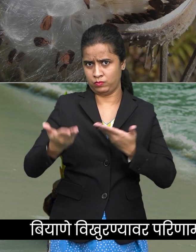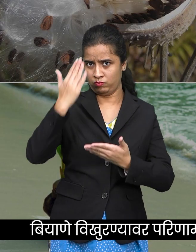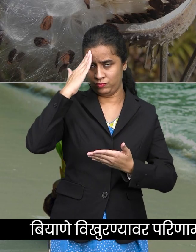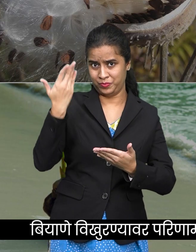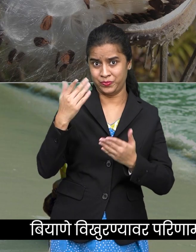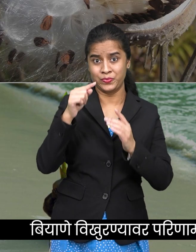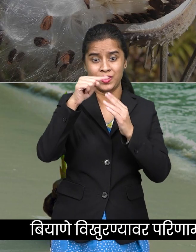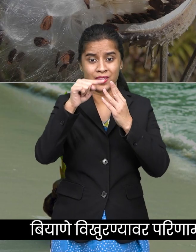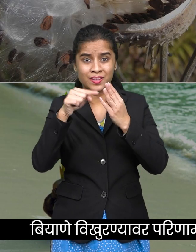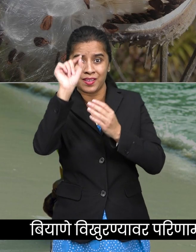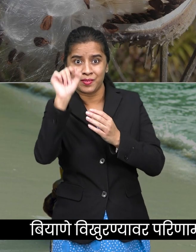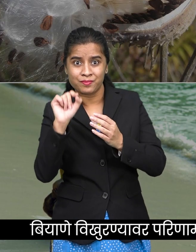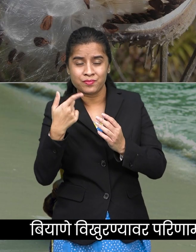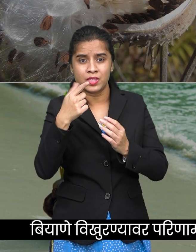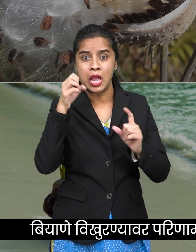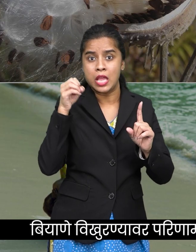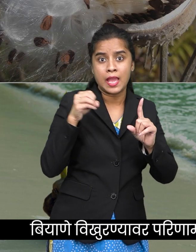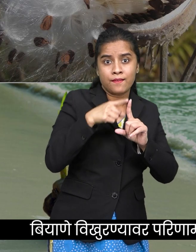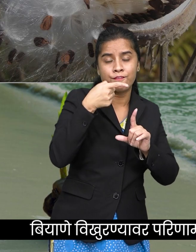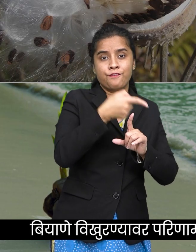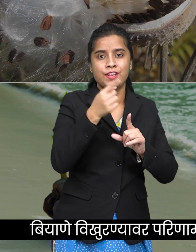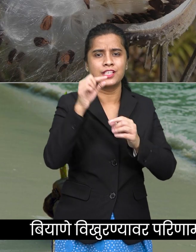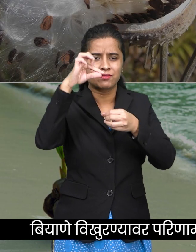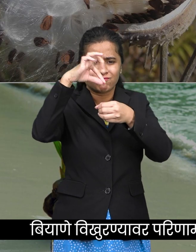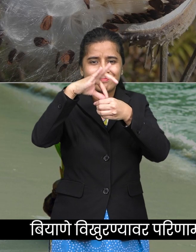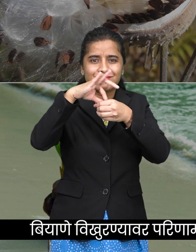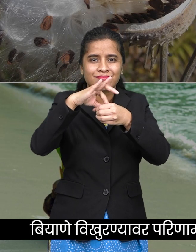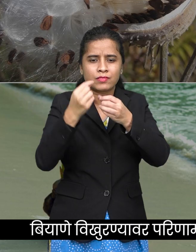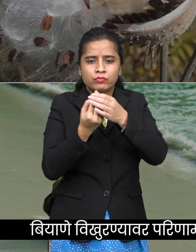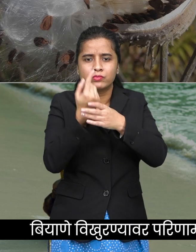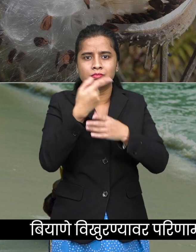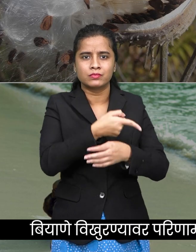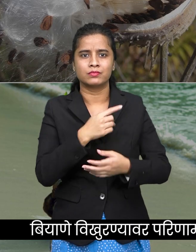बियाणे विखुरण्यावर परिणाम करणारे घटक तुम्हाला माहिती आहेत का?